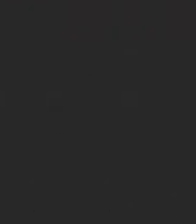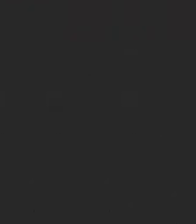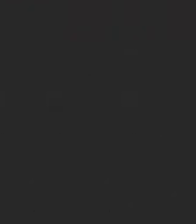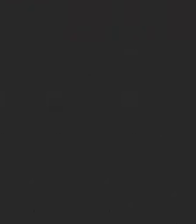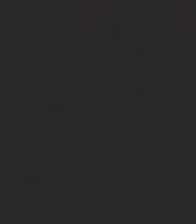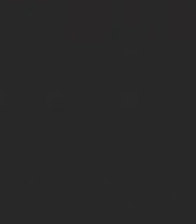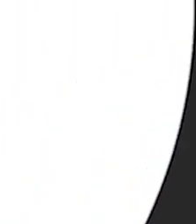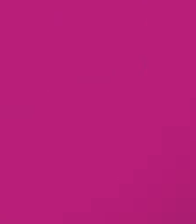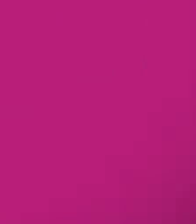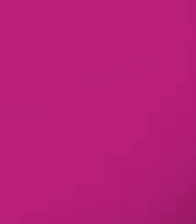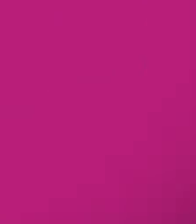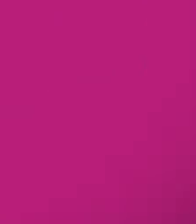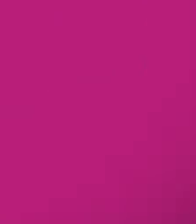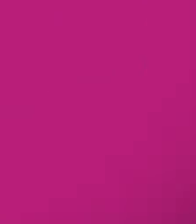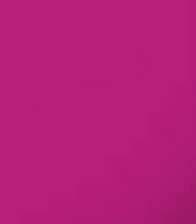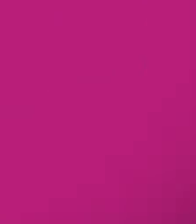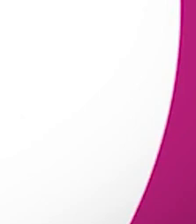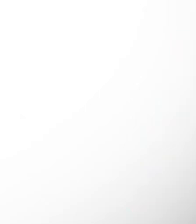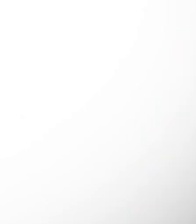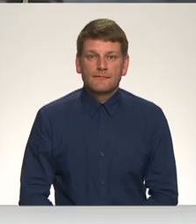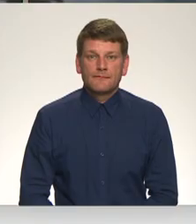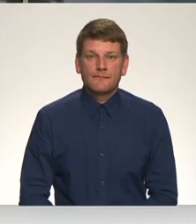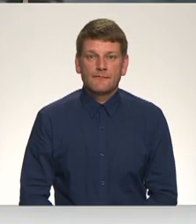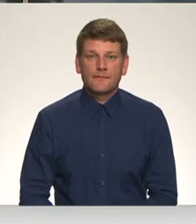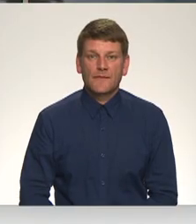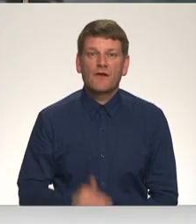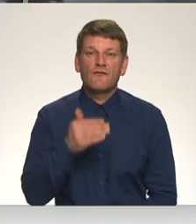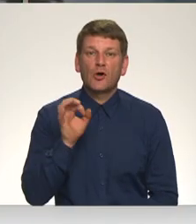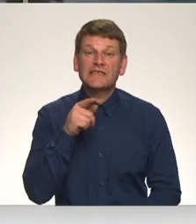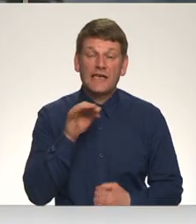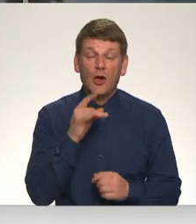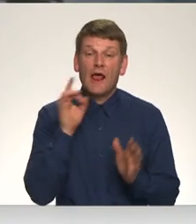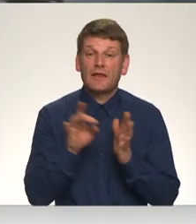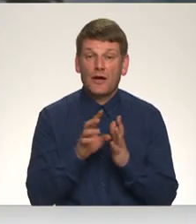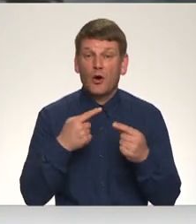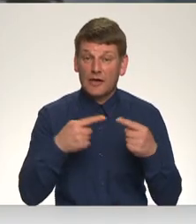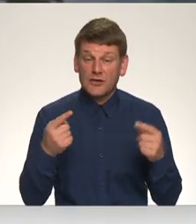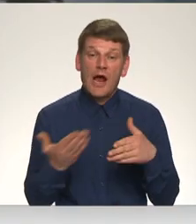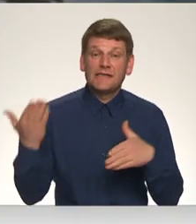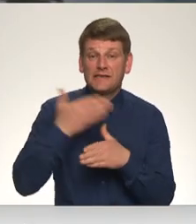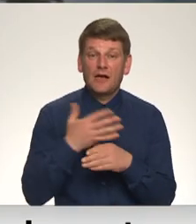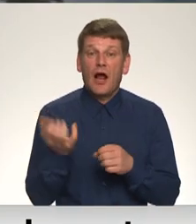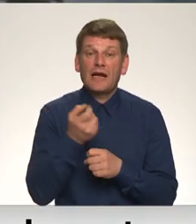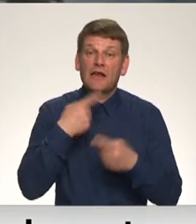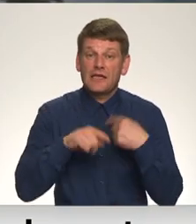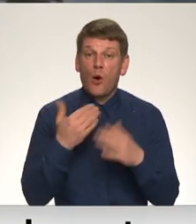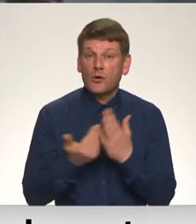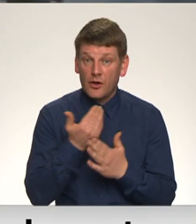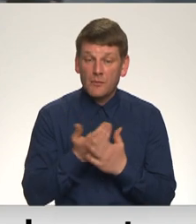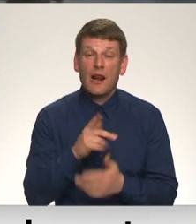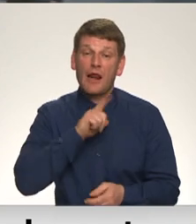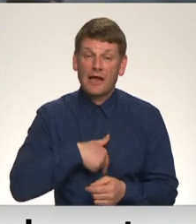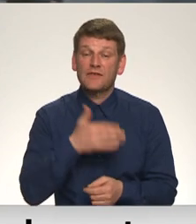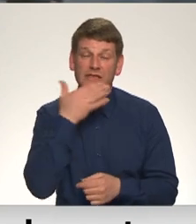Re! Viss ēters ir te! Fosīlos energoresursus aizstājot ar atjaunojumiem,